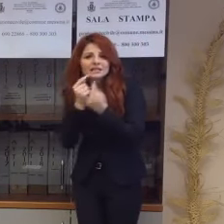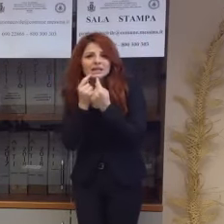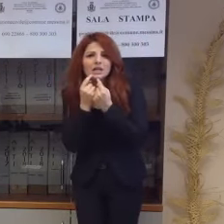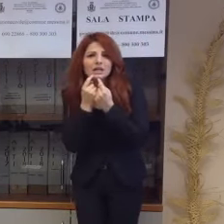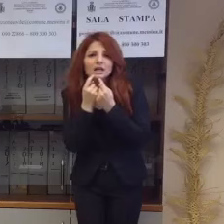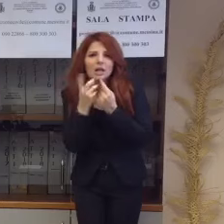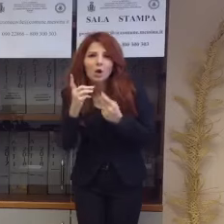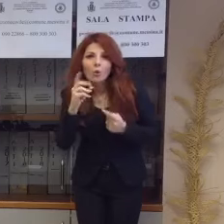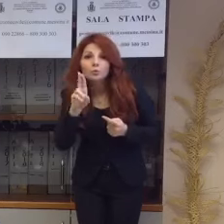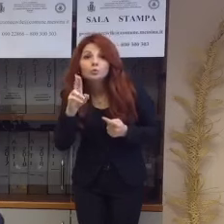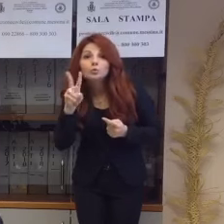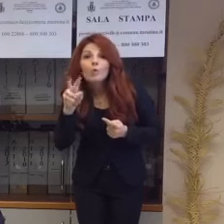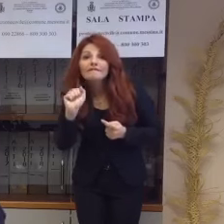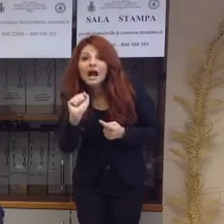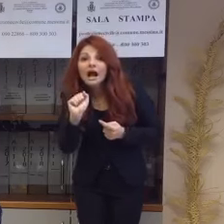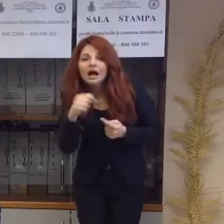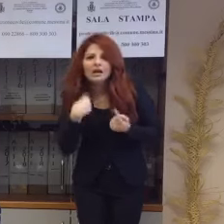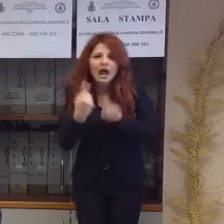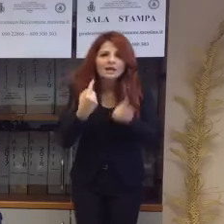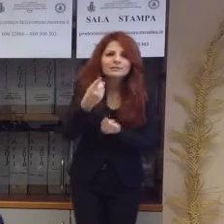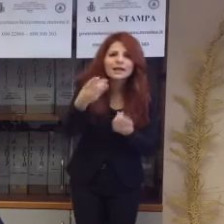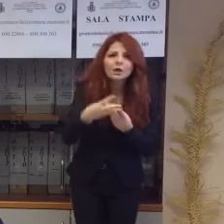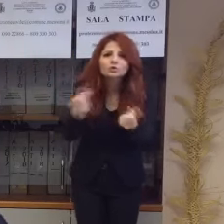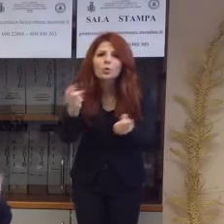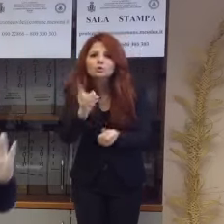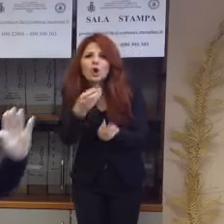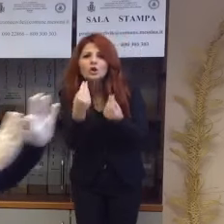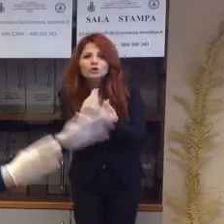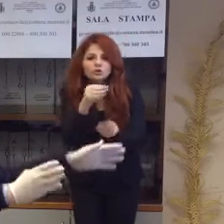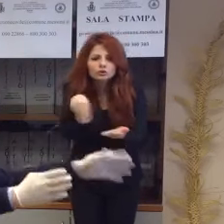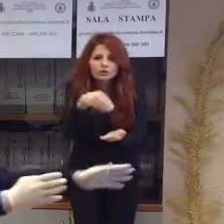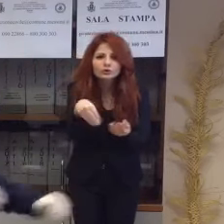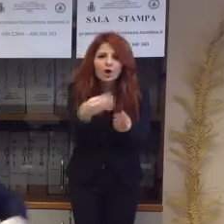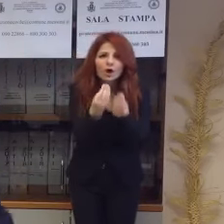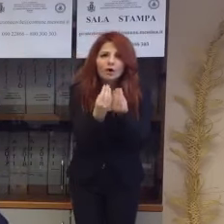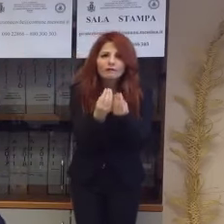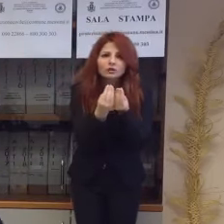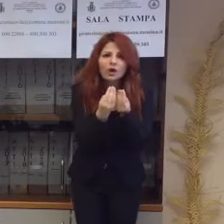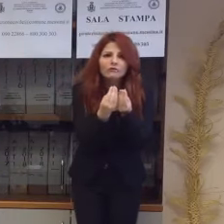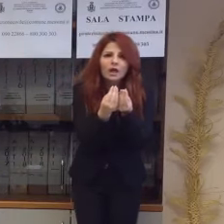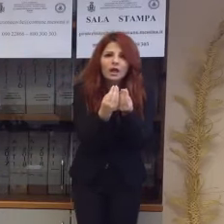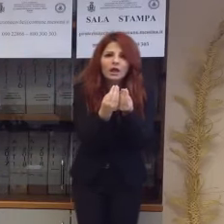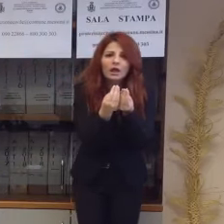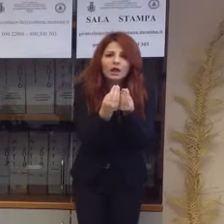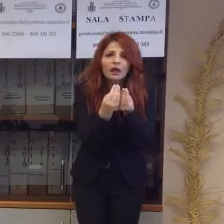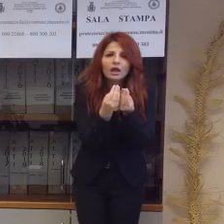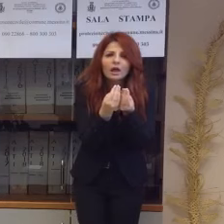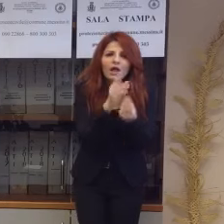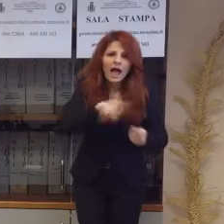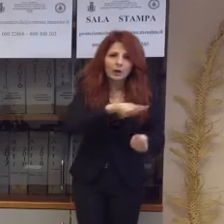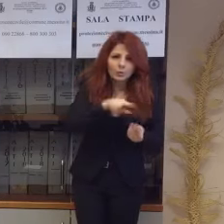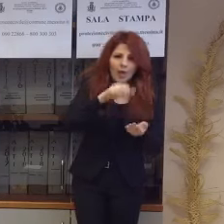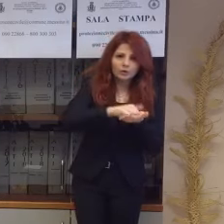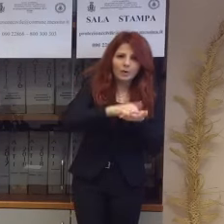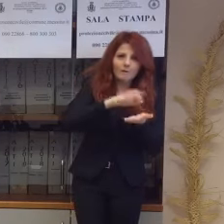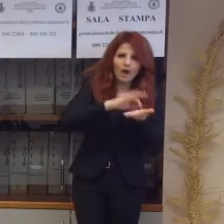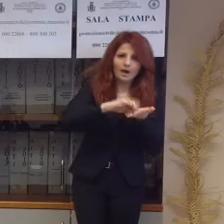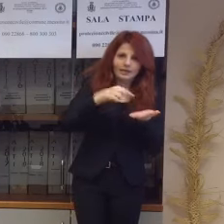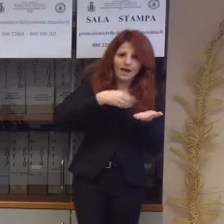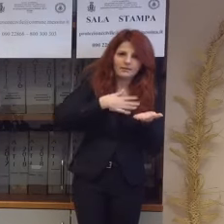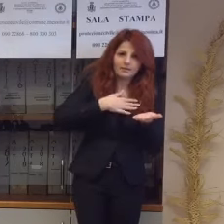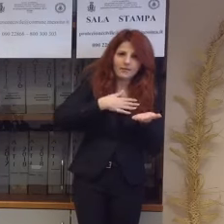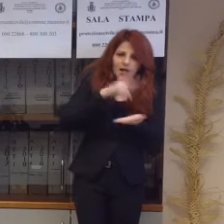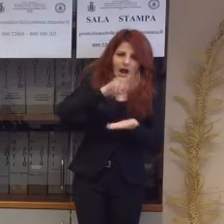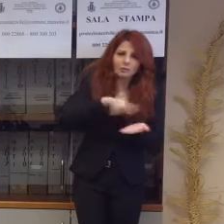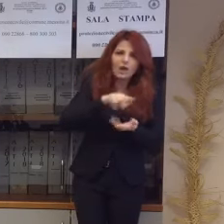ancora, Duva, alla soluzione che dovete mettere in pista, ammazzata la banca dati del sindaco De Luca. Siamo qui, intanto ogni